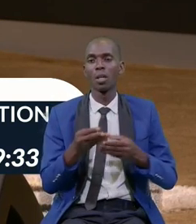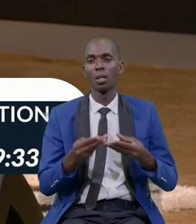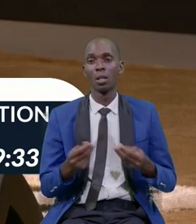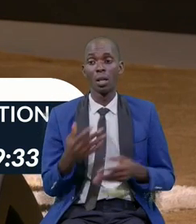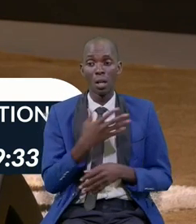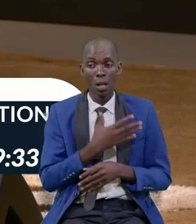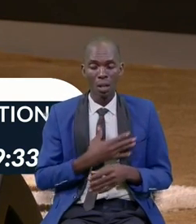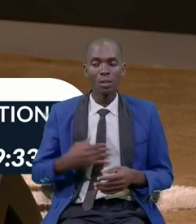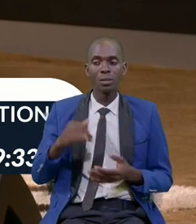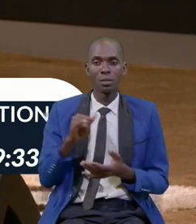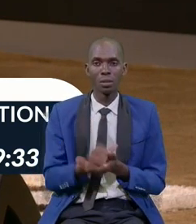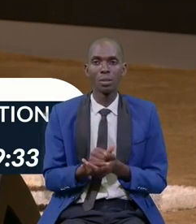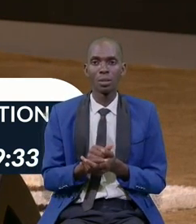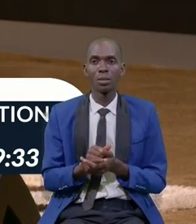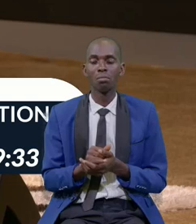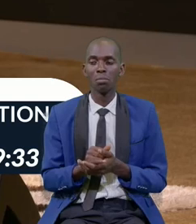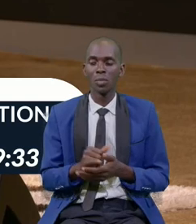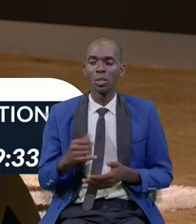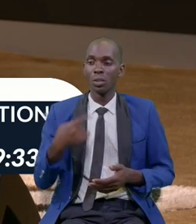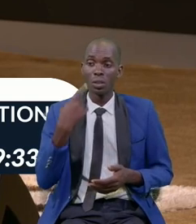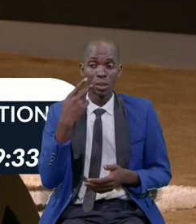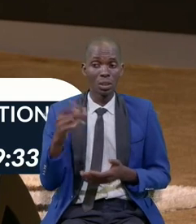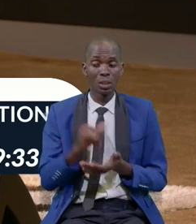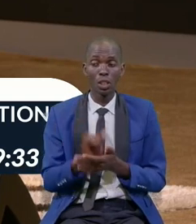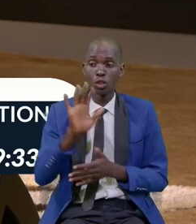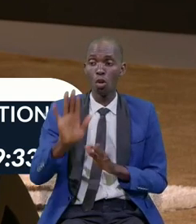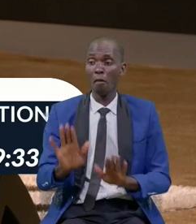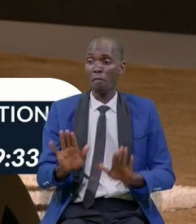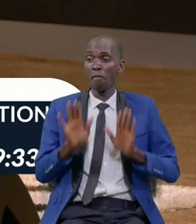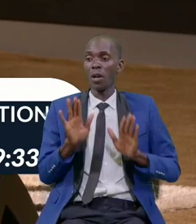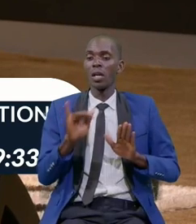La terreur que vous inspirez nous a saisis.